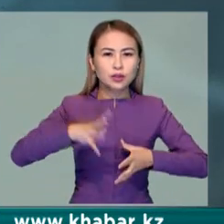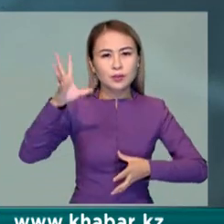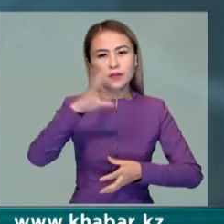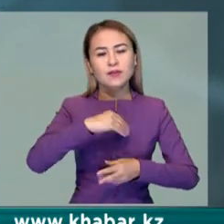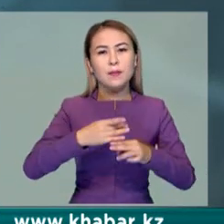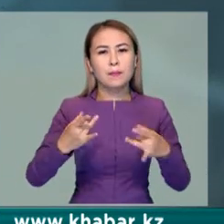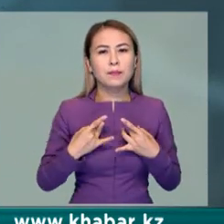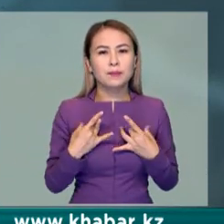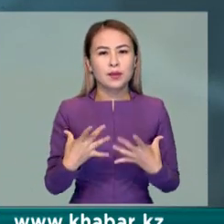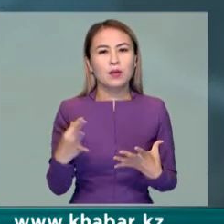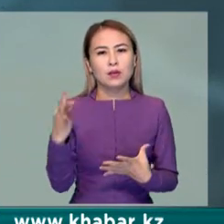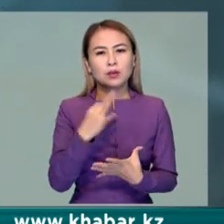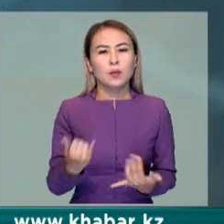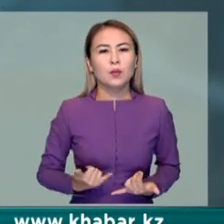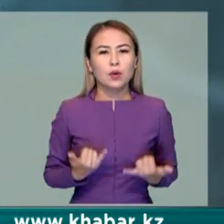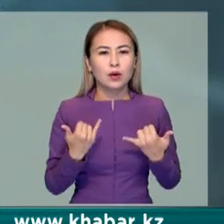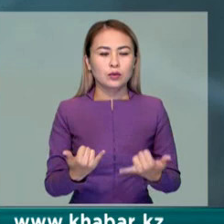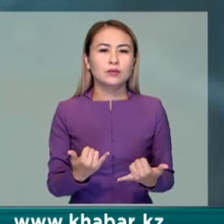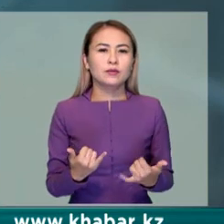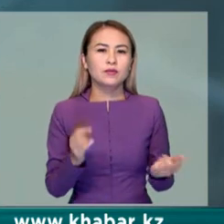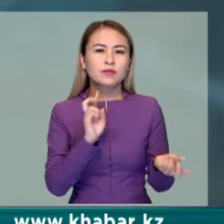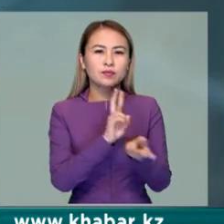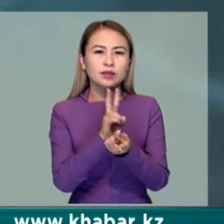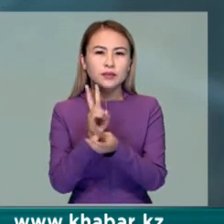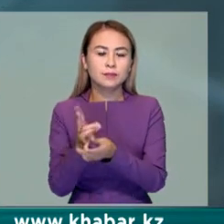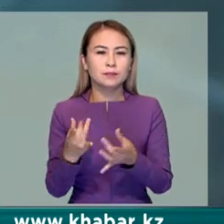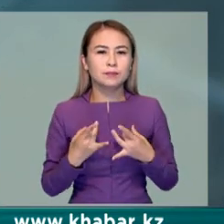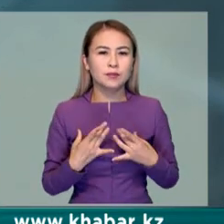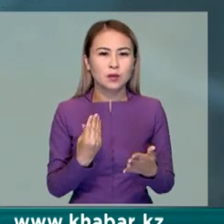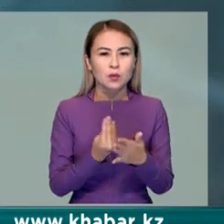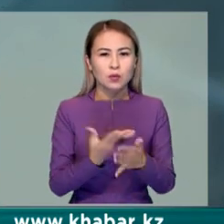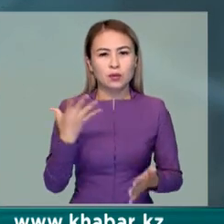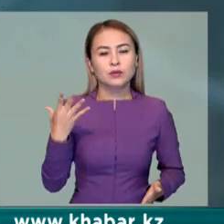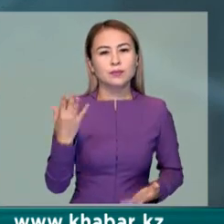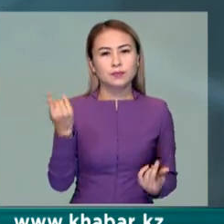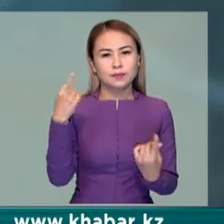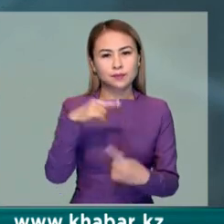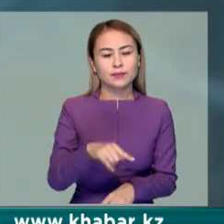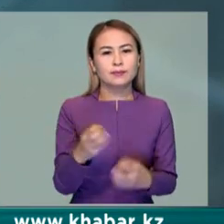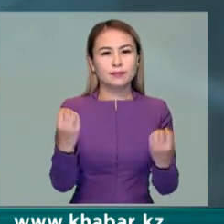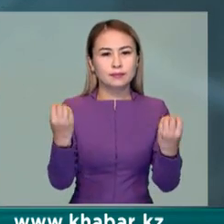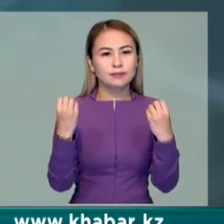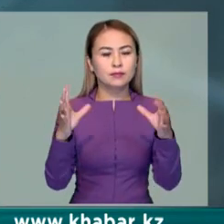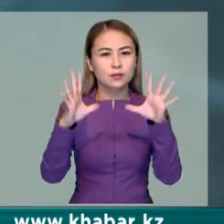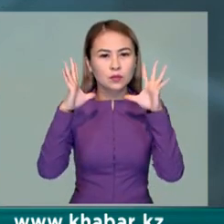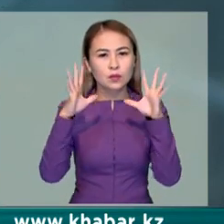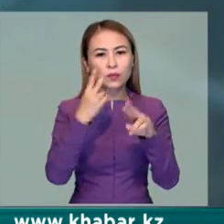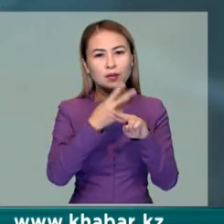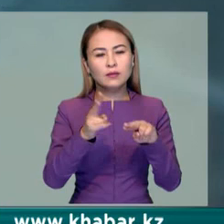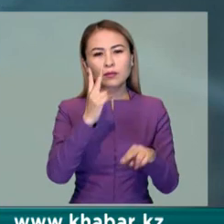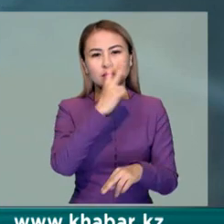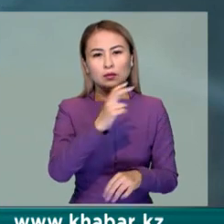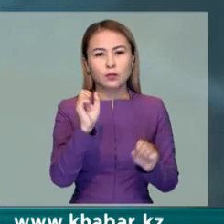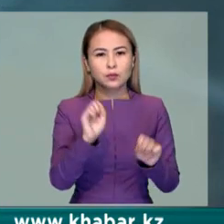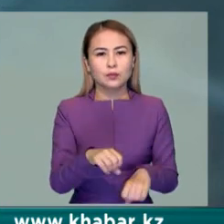жер бетін мейірімге орап, қайырымдылықпен қауыштыратын қасиетті мереке өзіне жарасымды сән салтанатымен